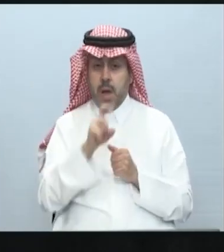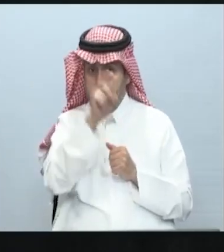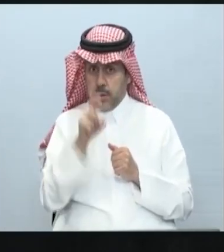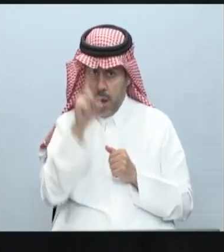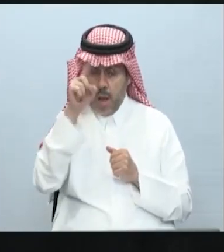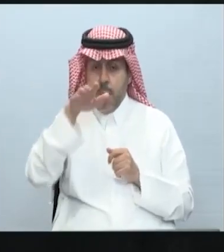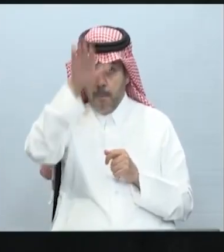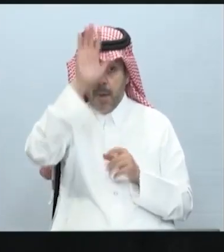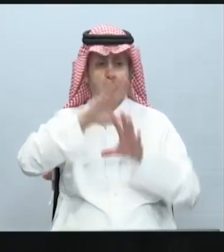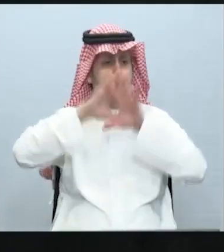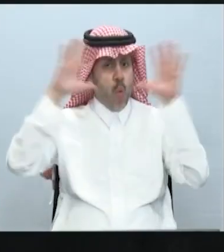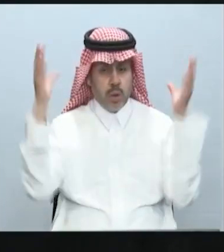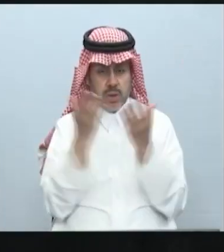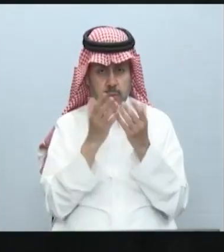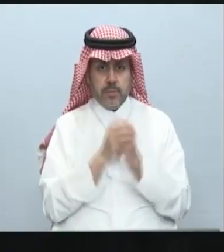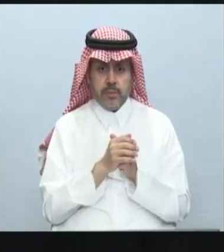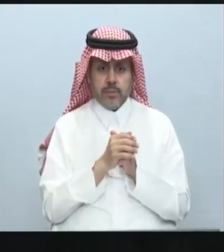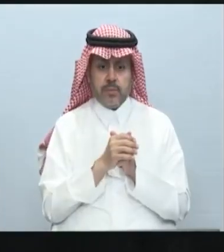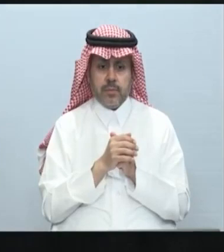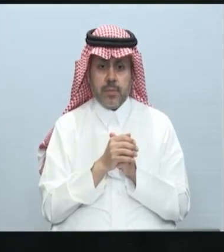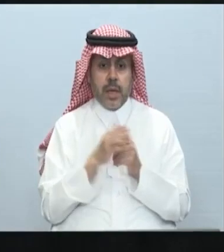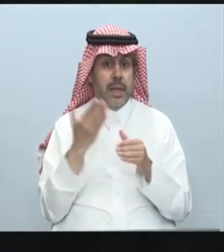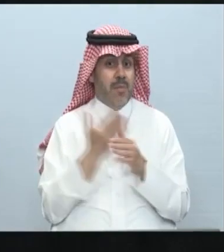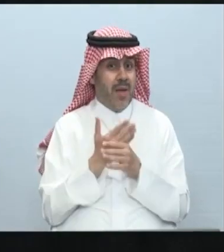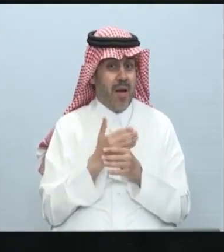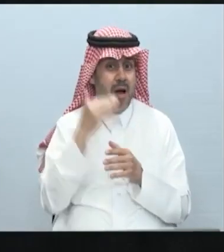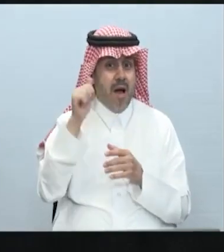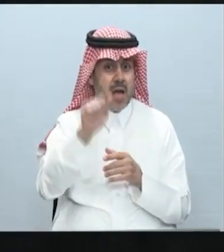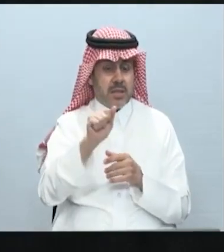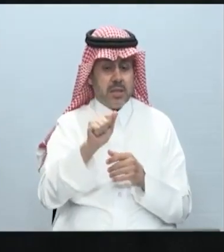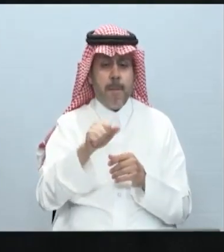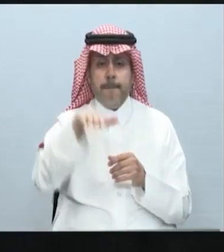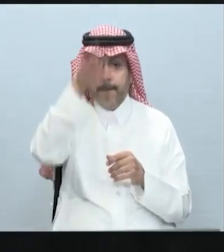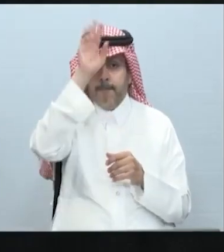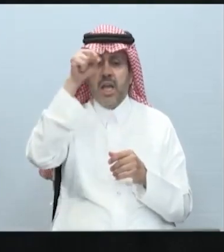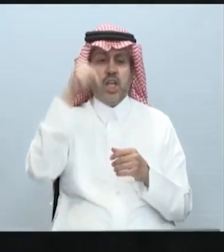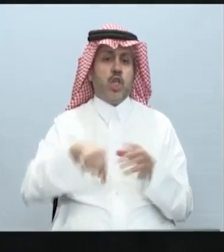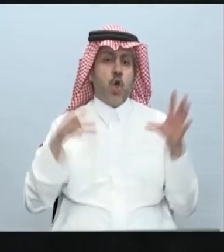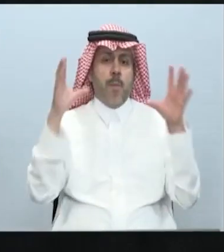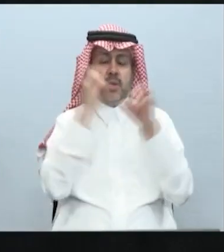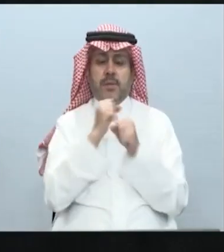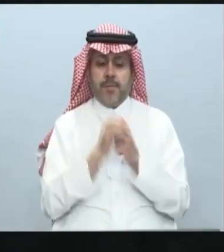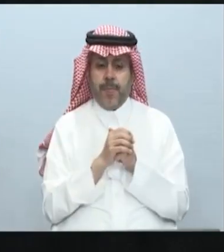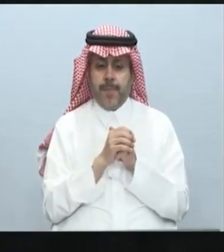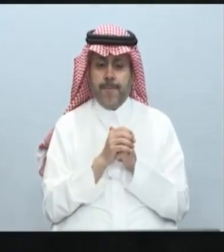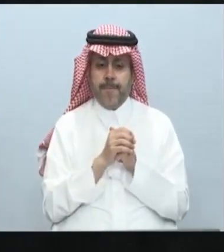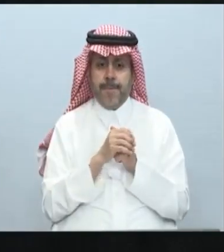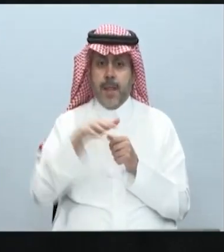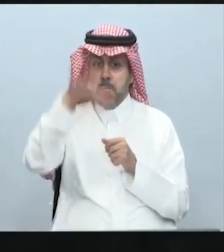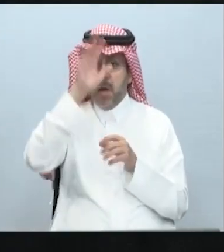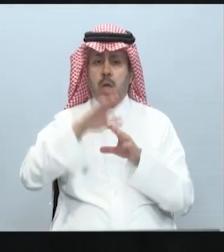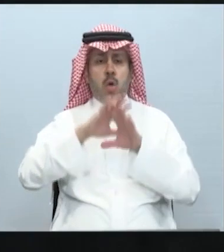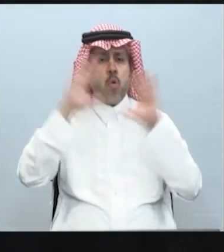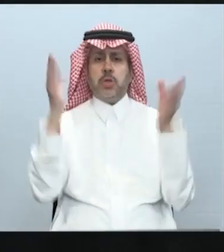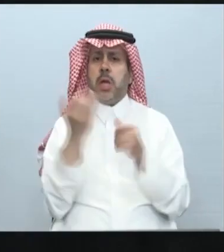مالك كل شيء لماذا خصص فقال مالك يوم الدين لماذا لم يقل مالك كل